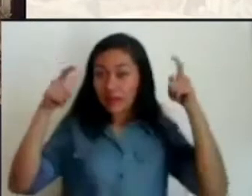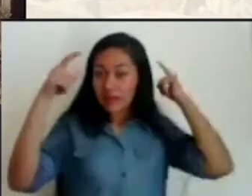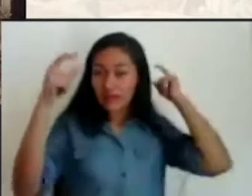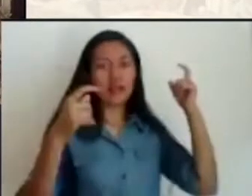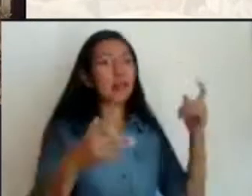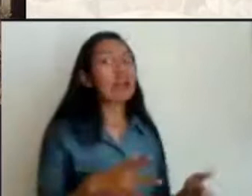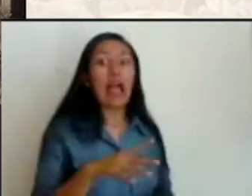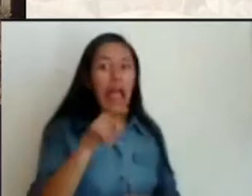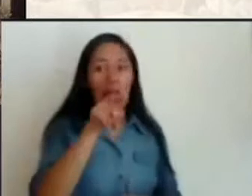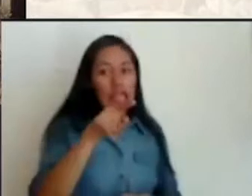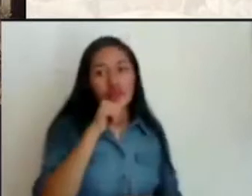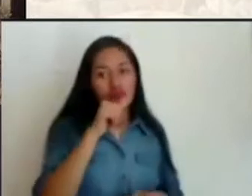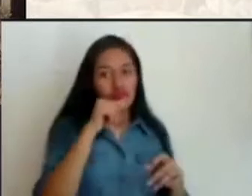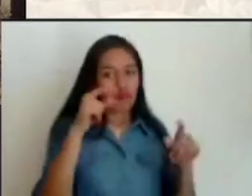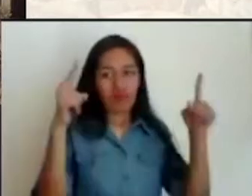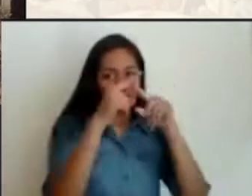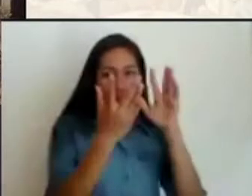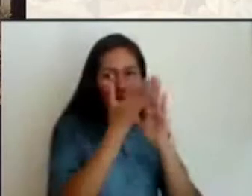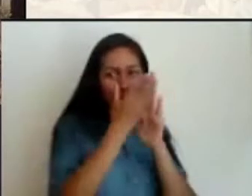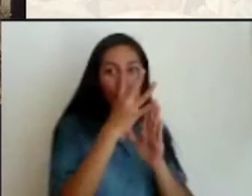no estaba construida, pero volvemos a ver